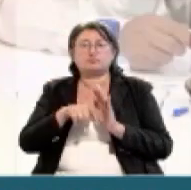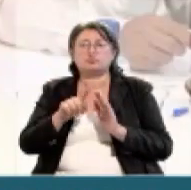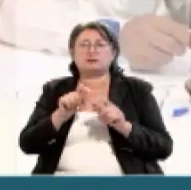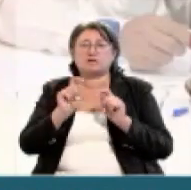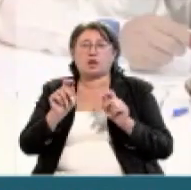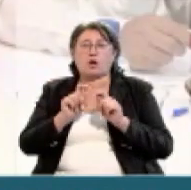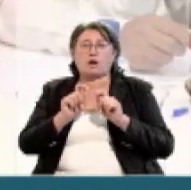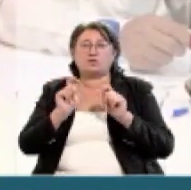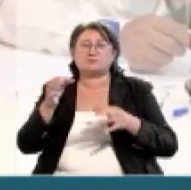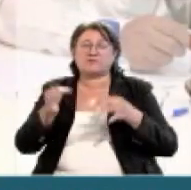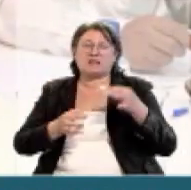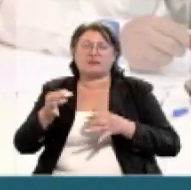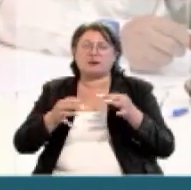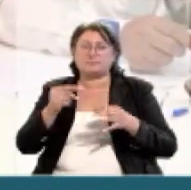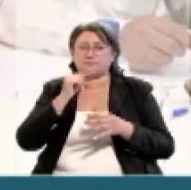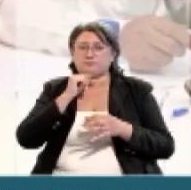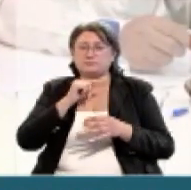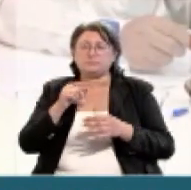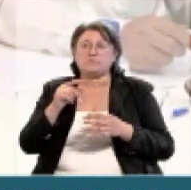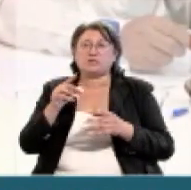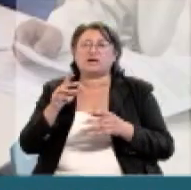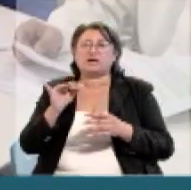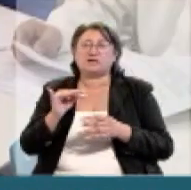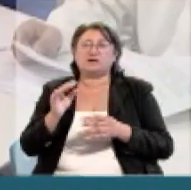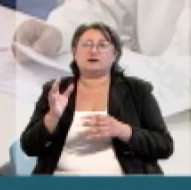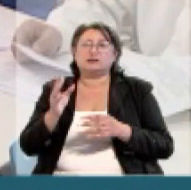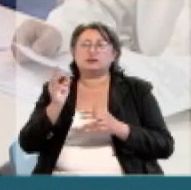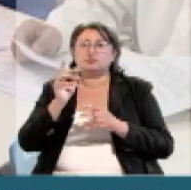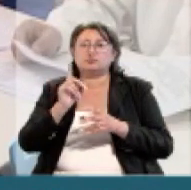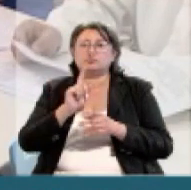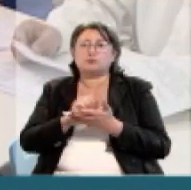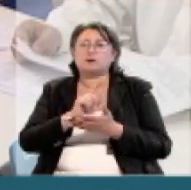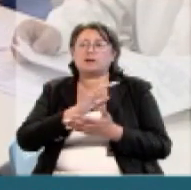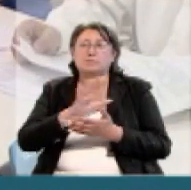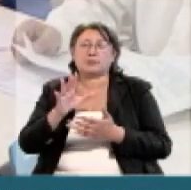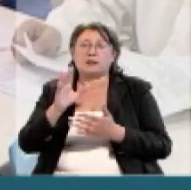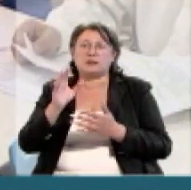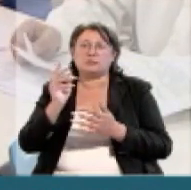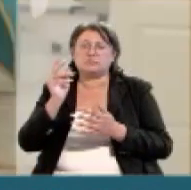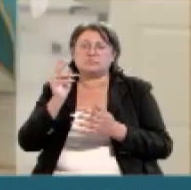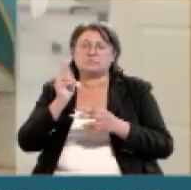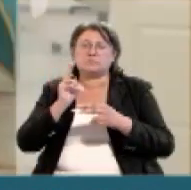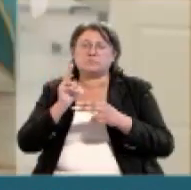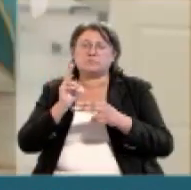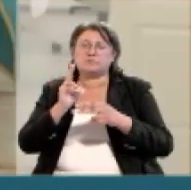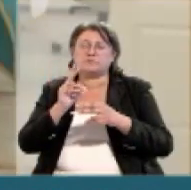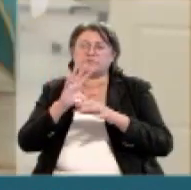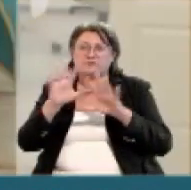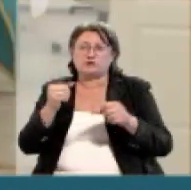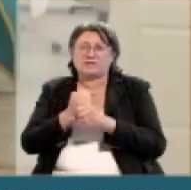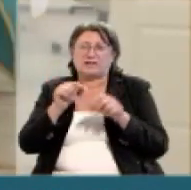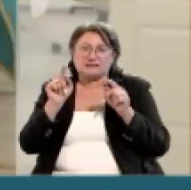әрі әділетті экономика құру. Қолдан жасалған монополияларды түбегейлі жойып, сыбайлас жемқорлыққа тосқауыл қою.